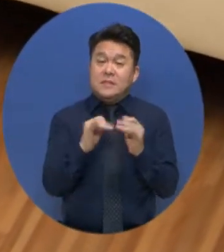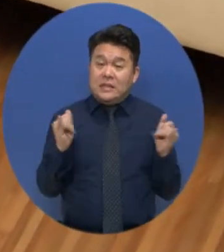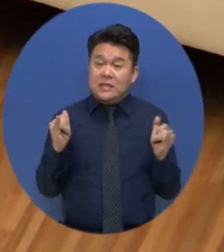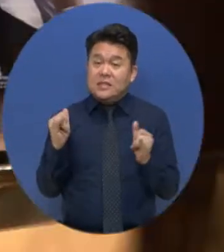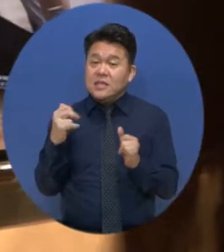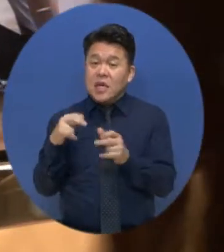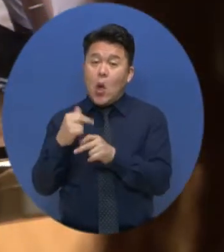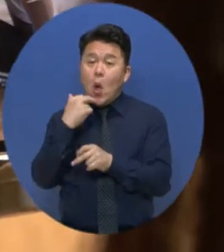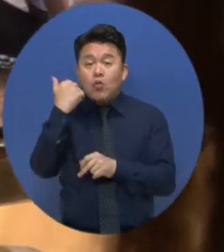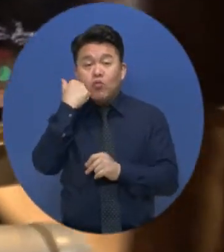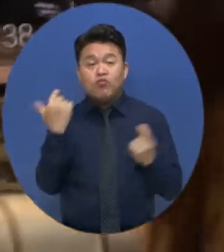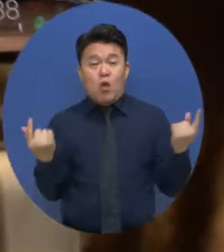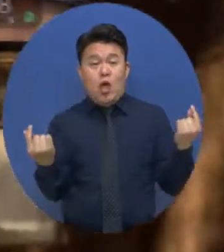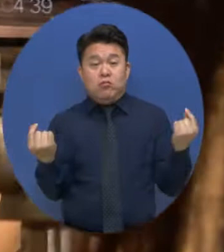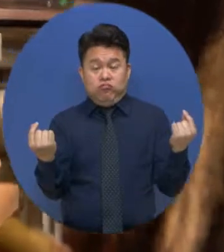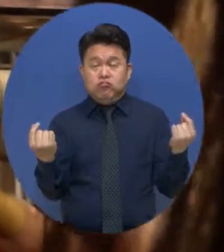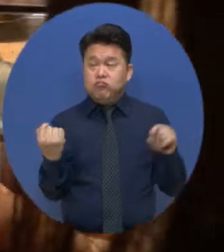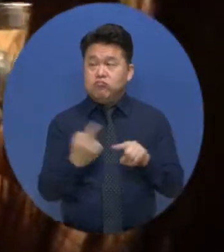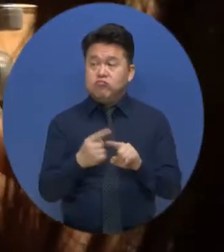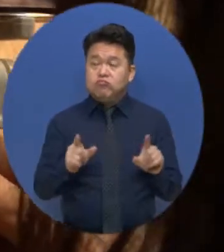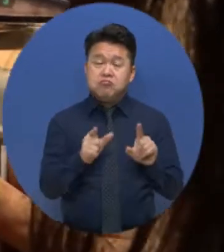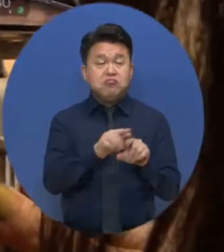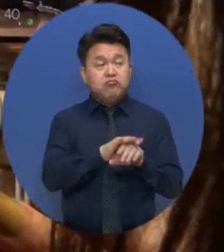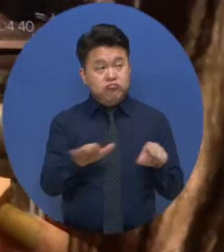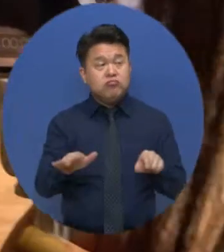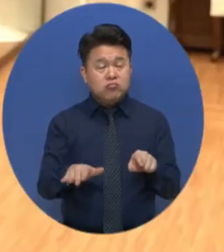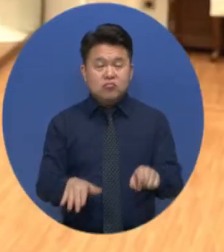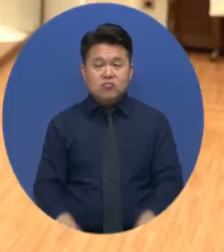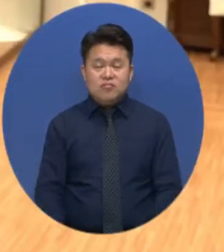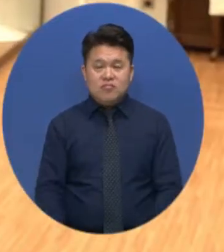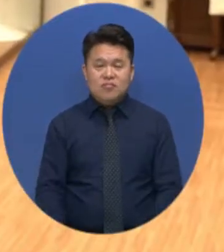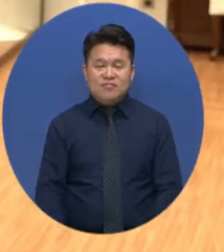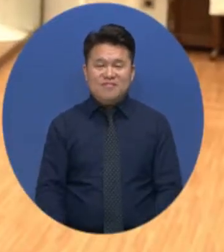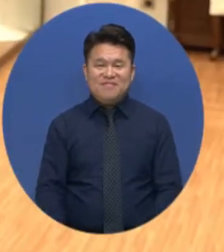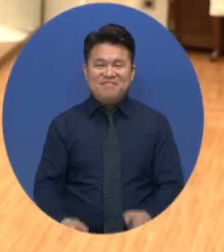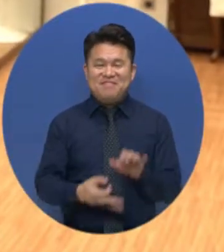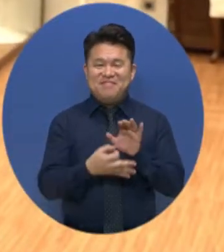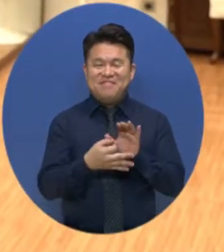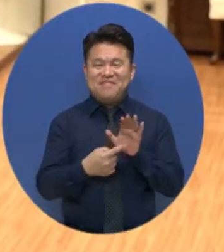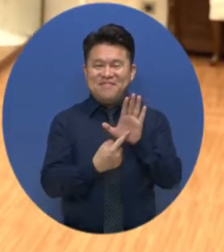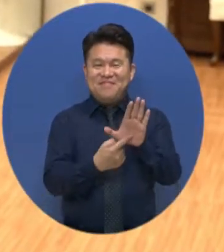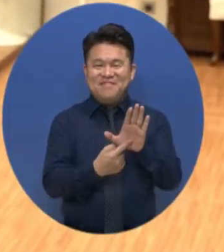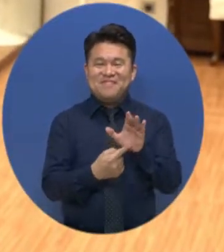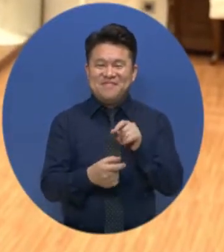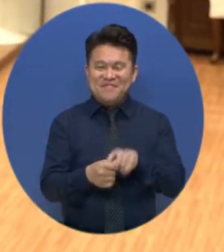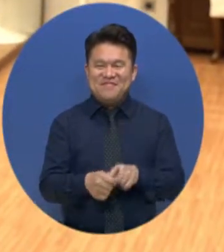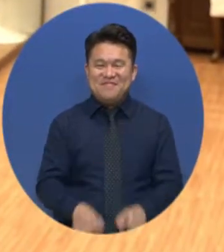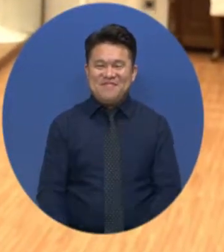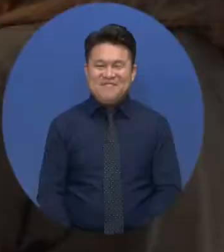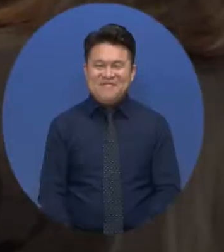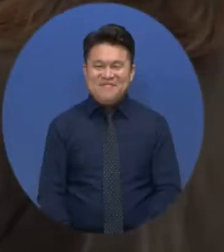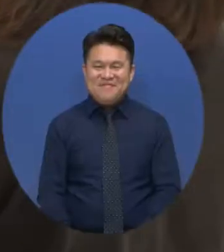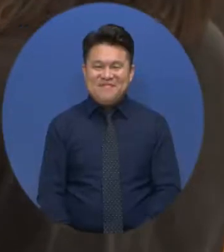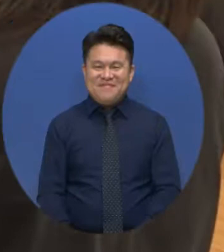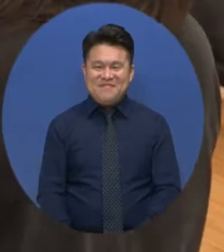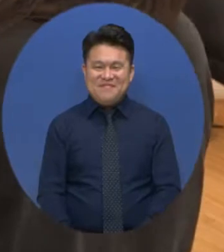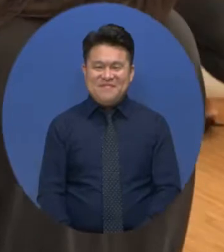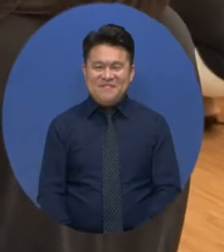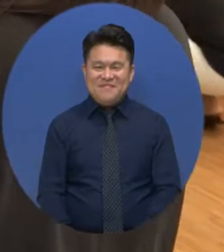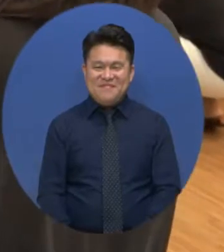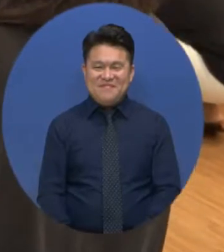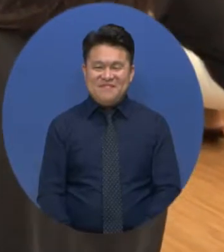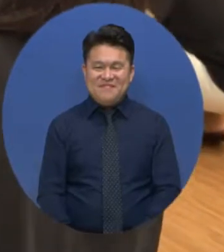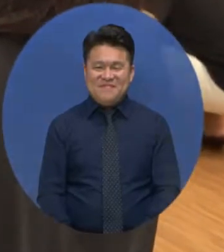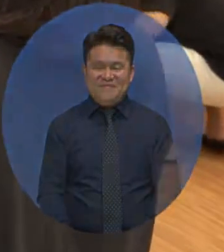시각장애인도 비장애인과 다를 바 없이 많은 일상들을 살고 있다. 이것들을 좀 보여주고 싶어가지고 담고 있습니다.